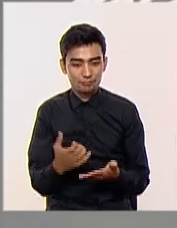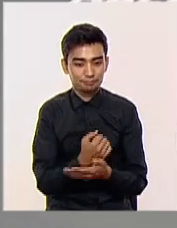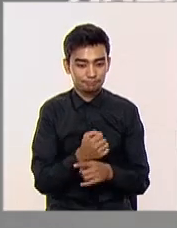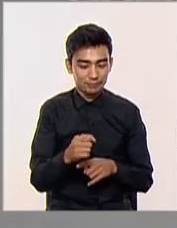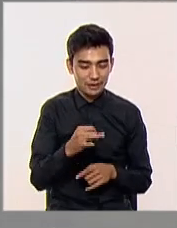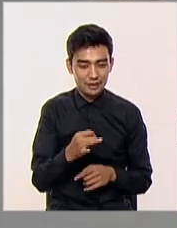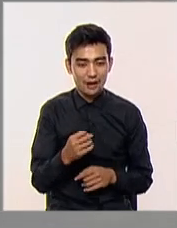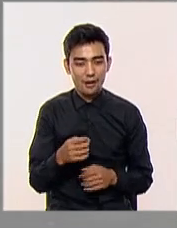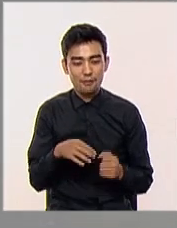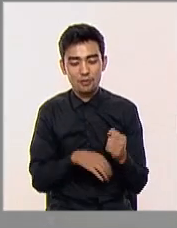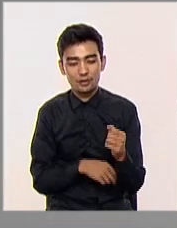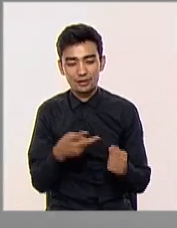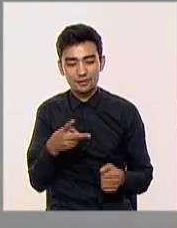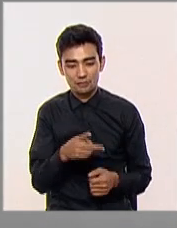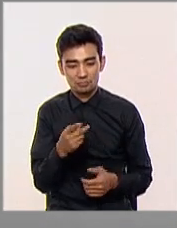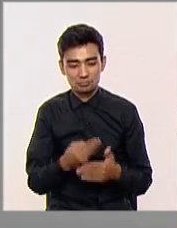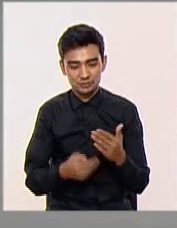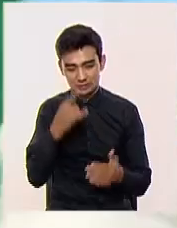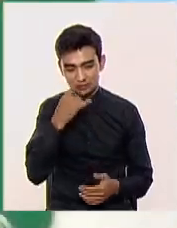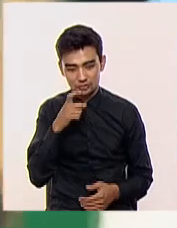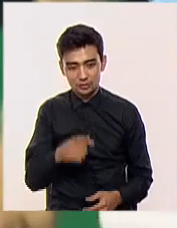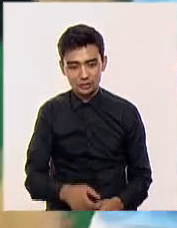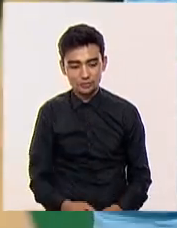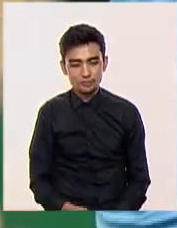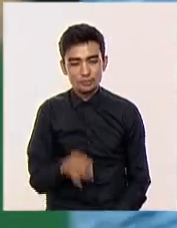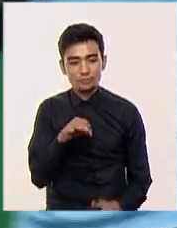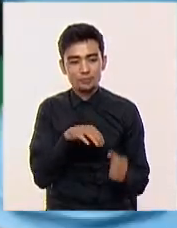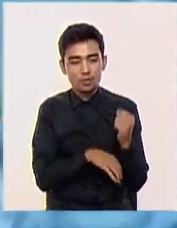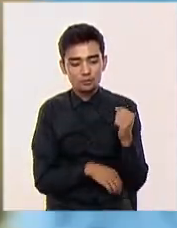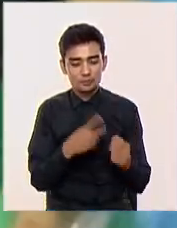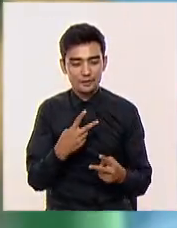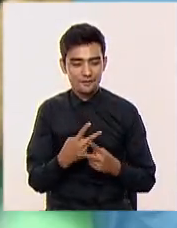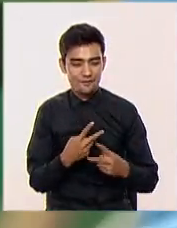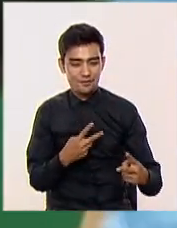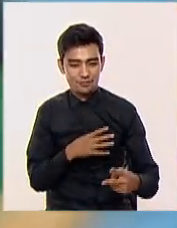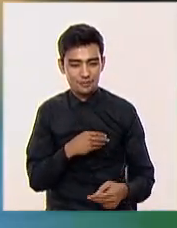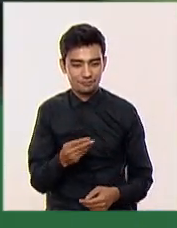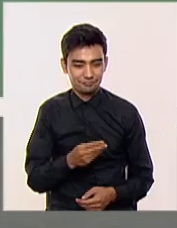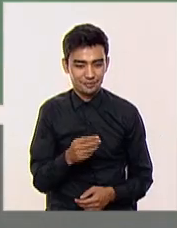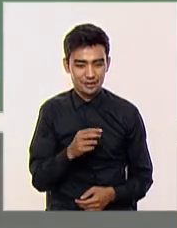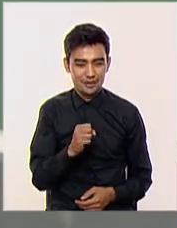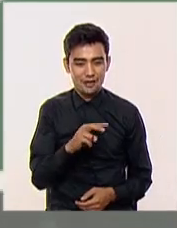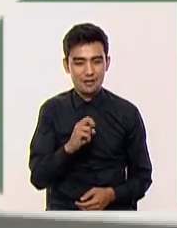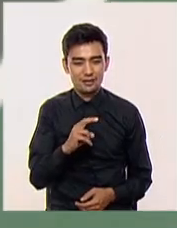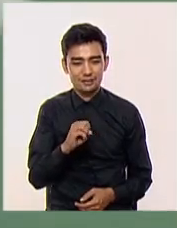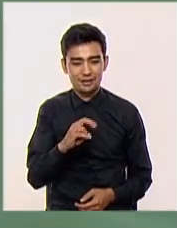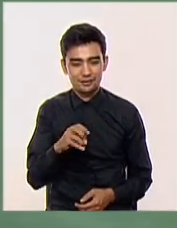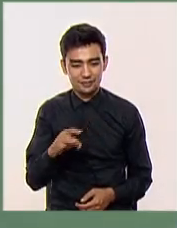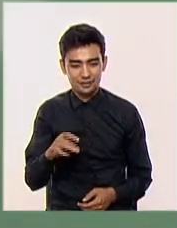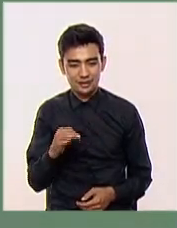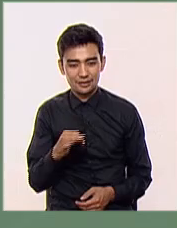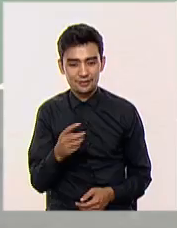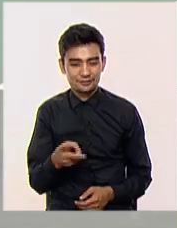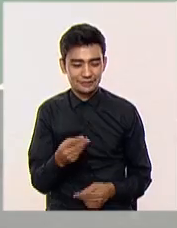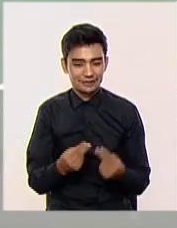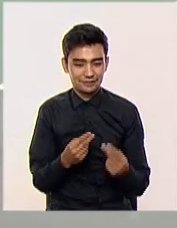затем в 2 последующих казахстанец проиграл. В заключительном матче к Бублику присоединился Александр Недовесов. И они